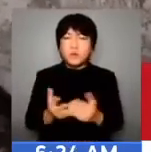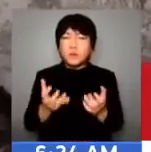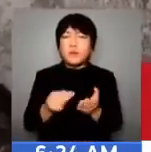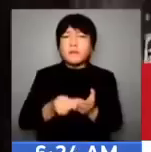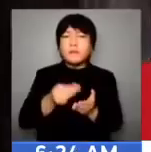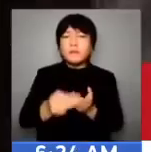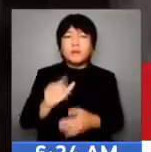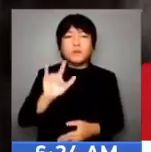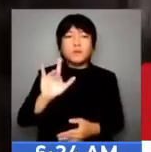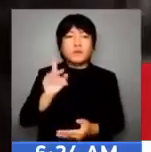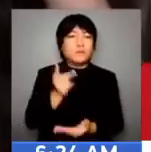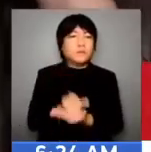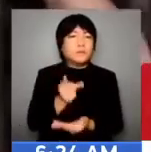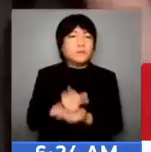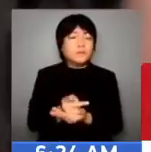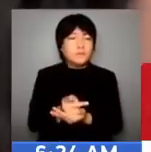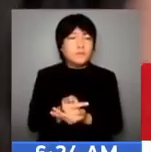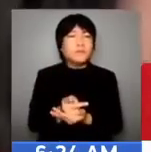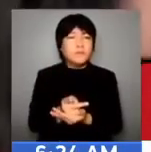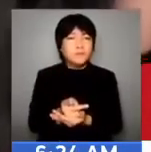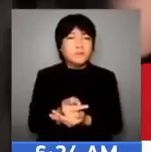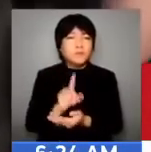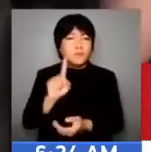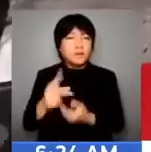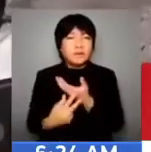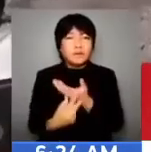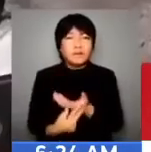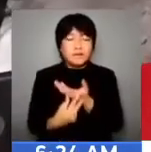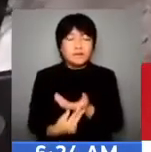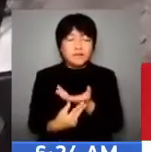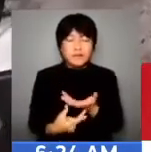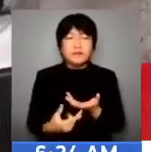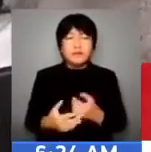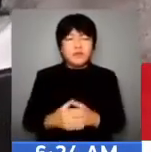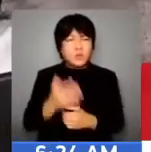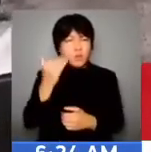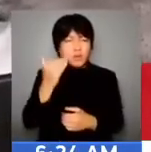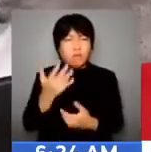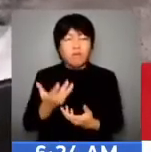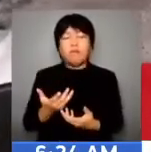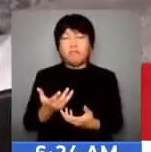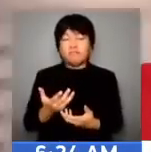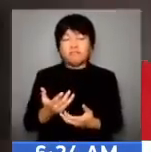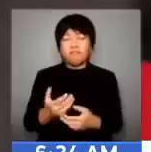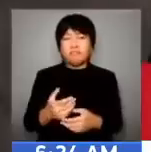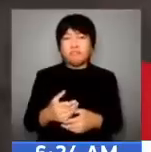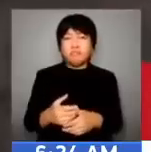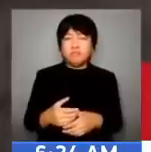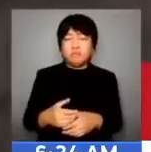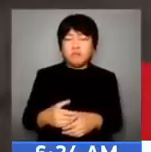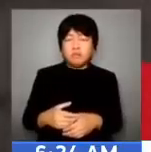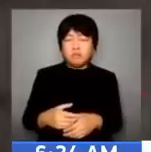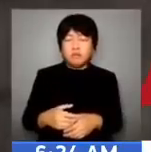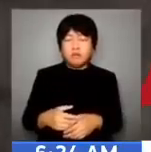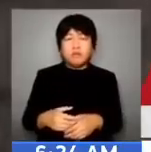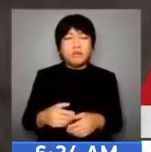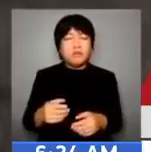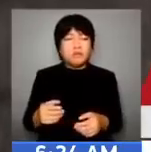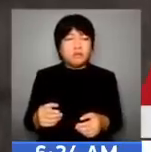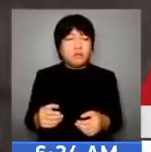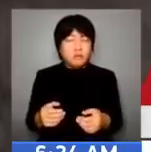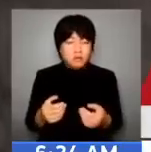murang bigas. Palagi raw kasi siyang inaabutan ng cut-off, kaya mas inagahan niya ang pagpunta. Nakakatulong po kasi siya